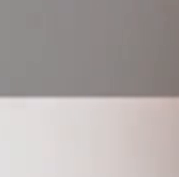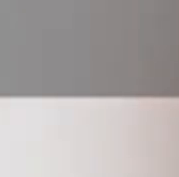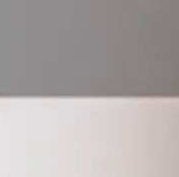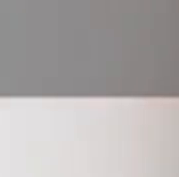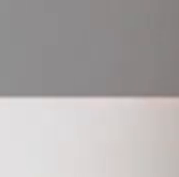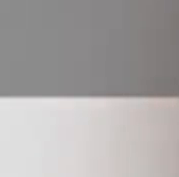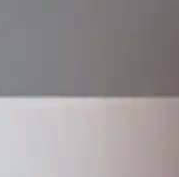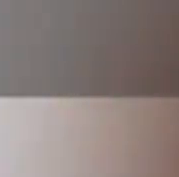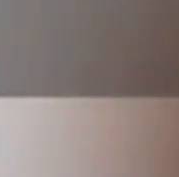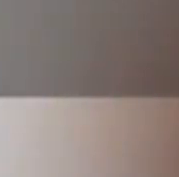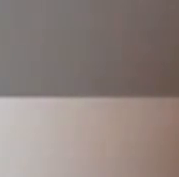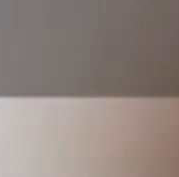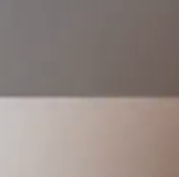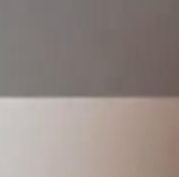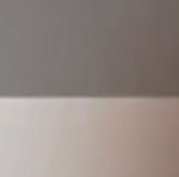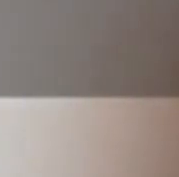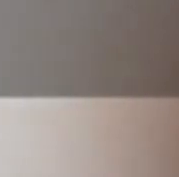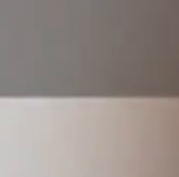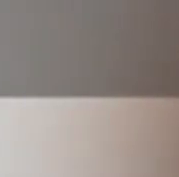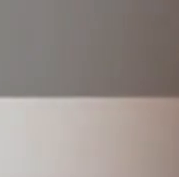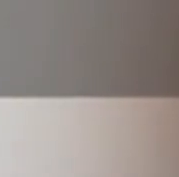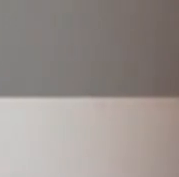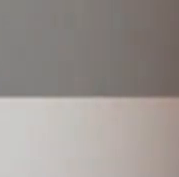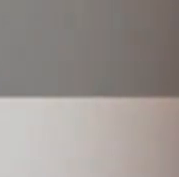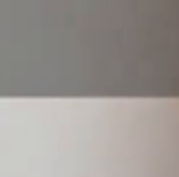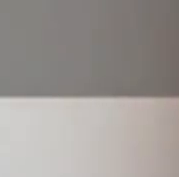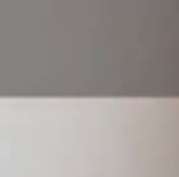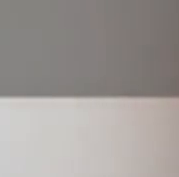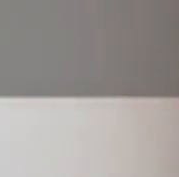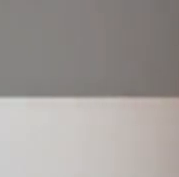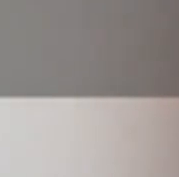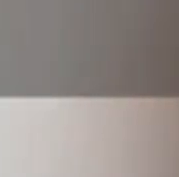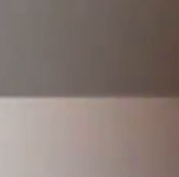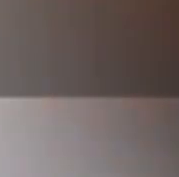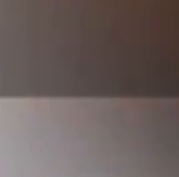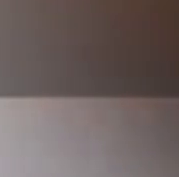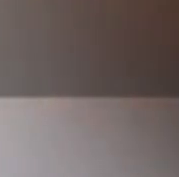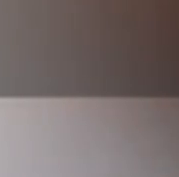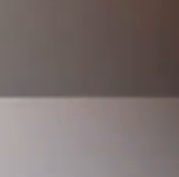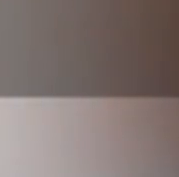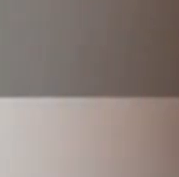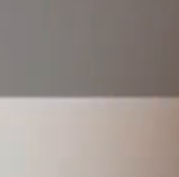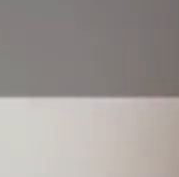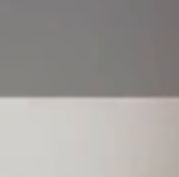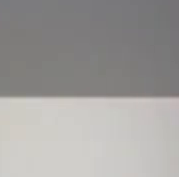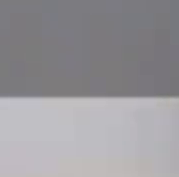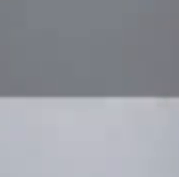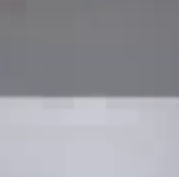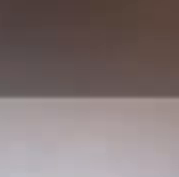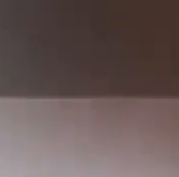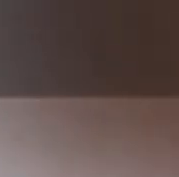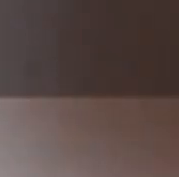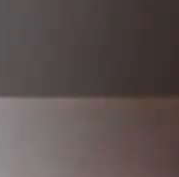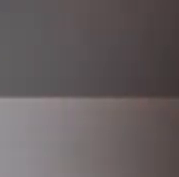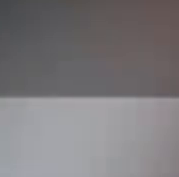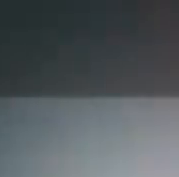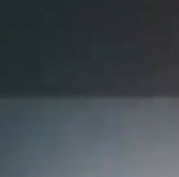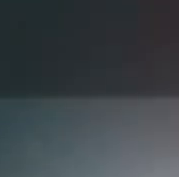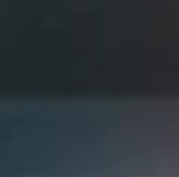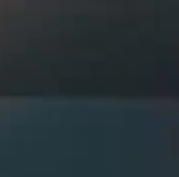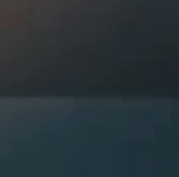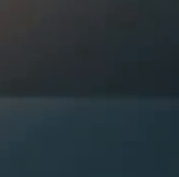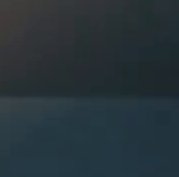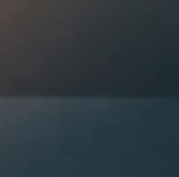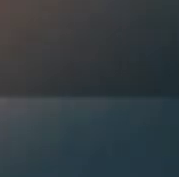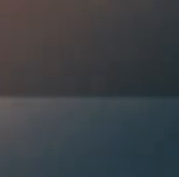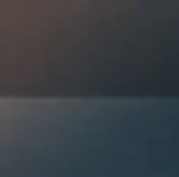sa kanyang mga buto, sir. Kung saan yung pumalalagay sa kanya, mga support po yan para hindi po siya mabalian ng